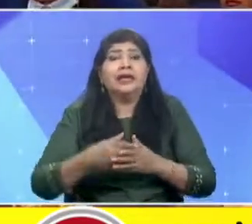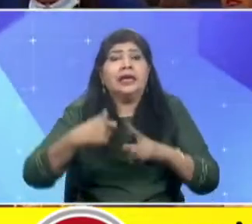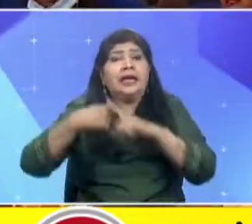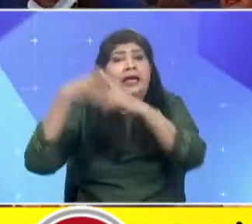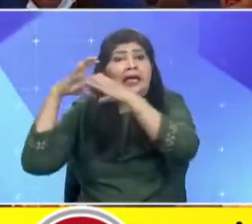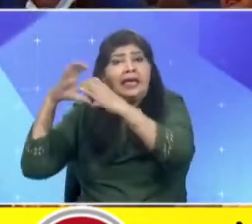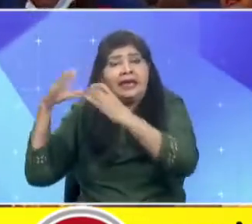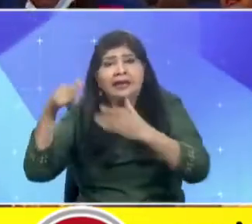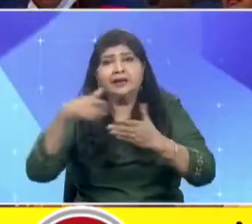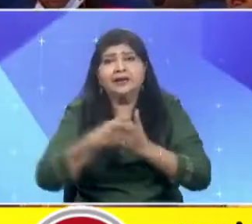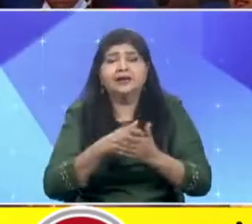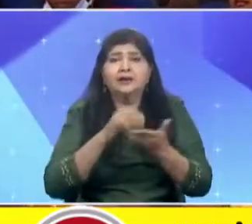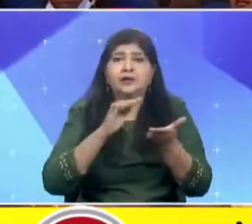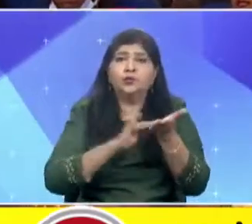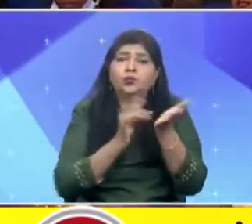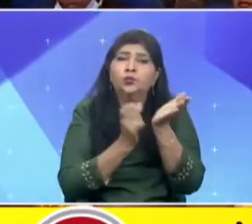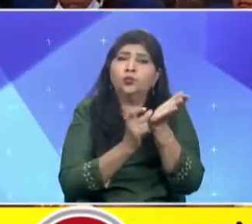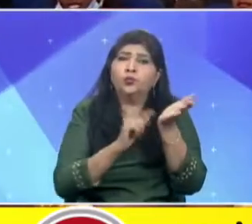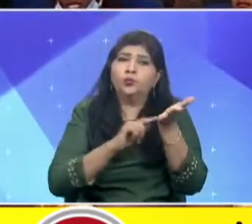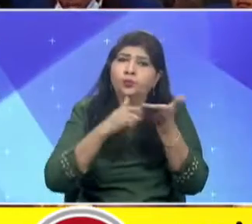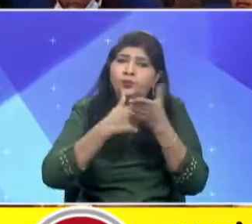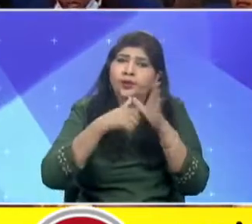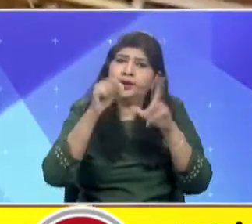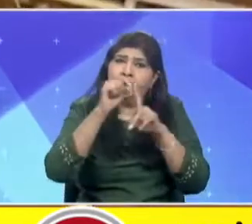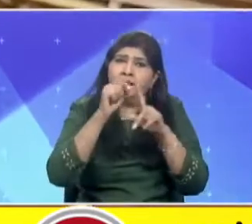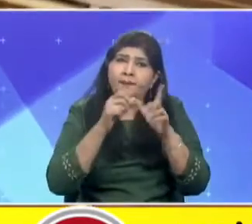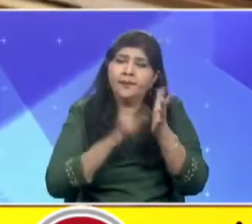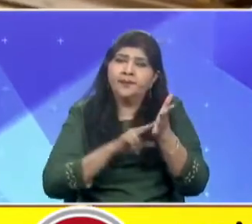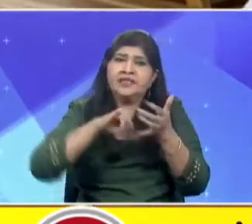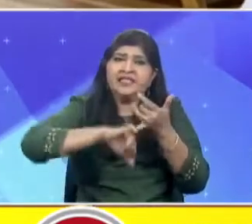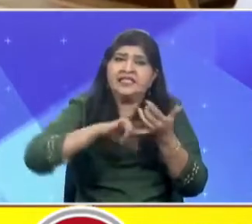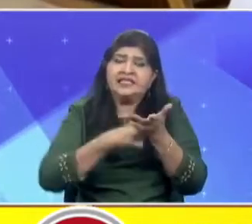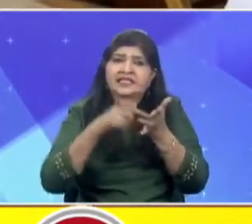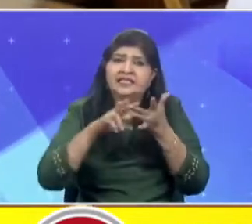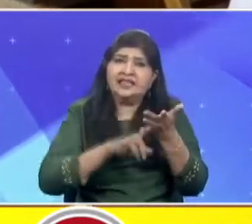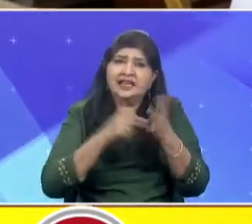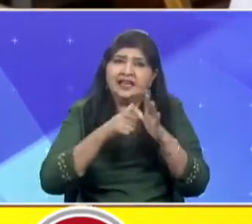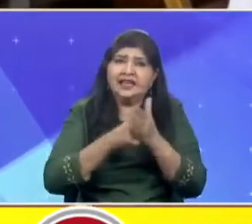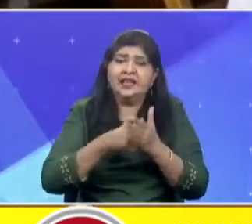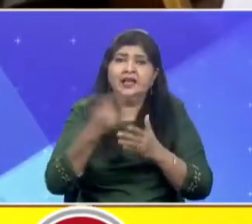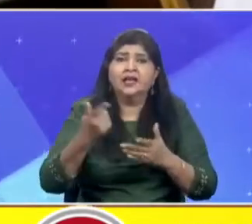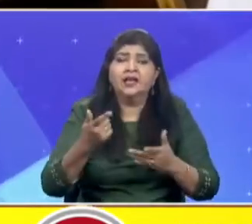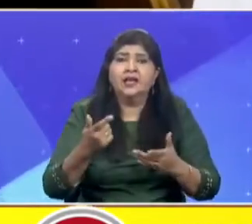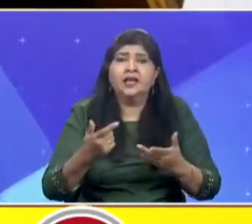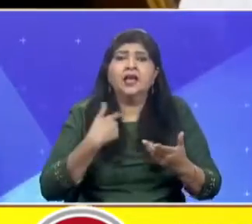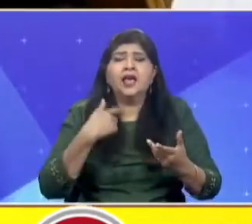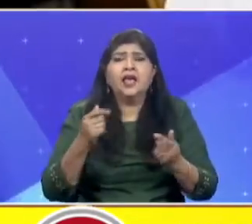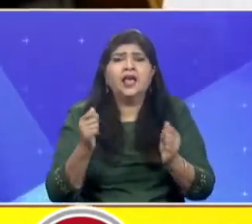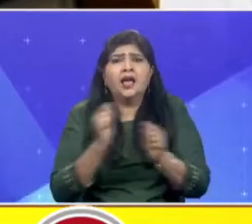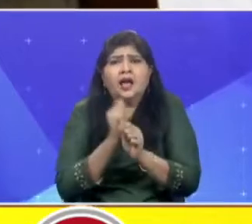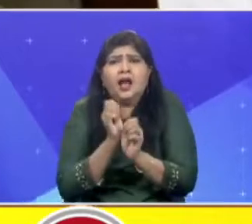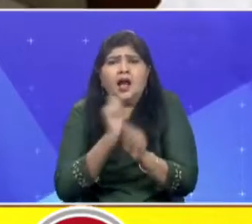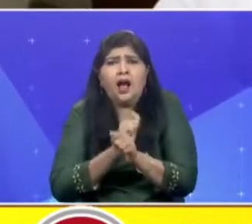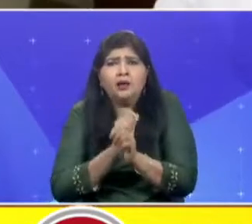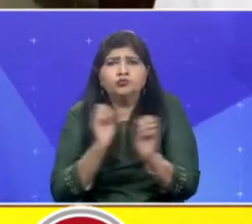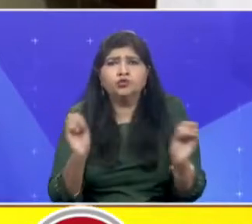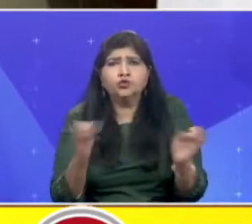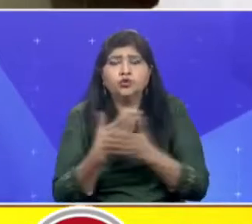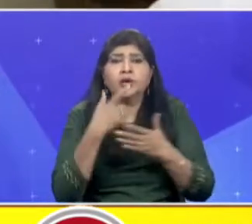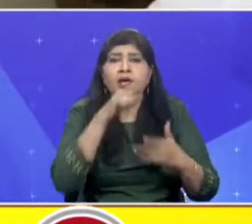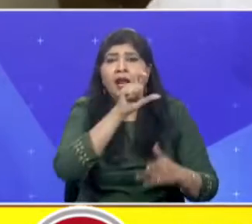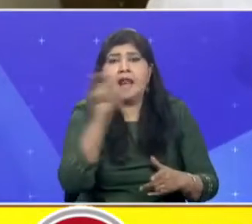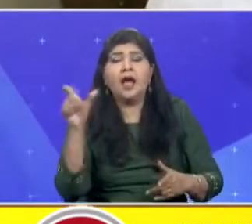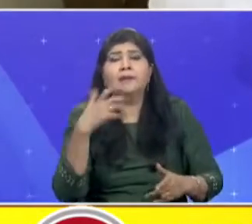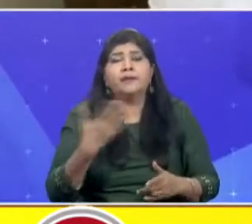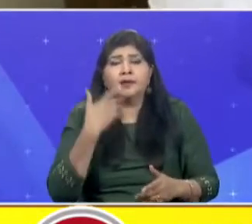के मुपट्टम श्री नारायणन जी की। उन्होंने एक प्रोजेक्ट की शुरुआत की है जिसका